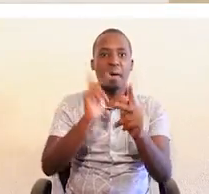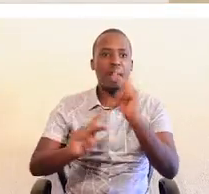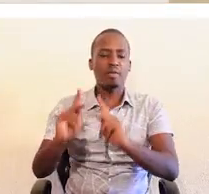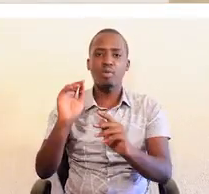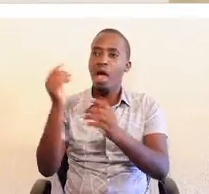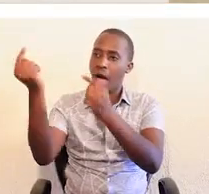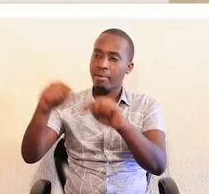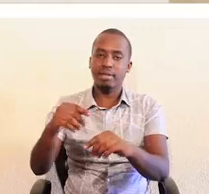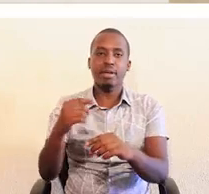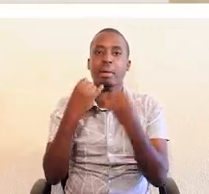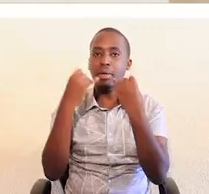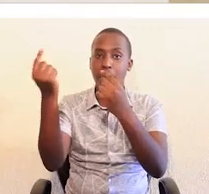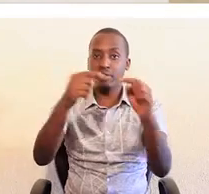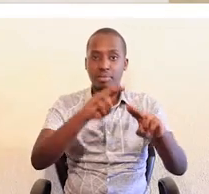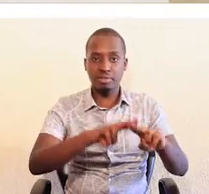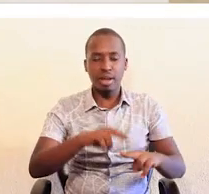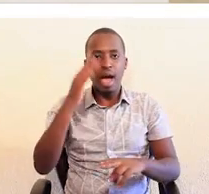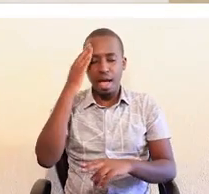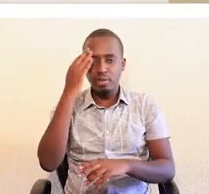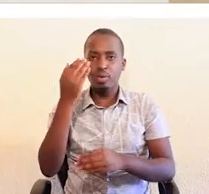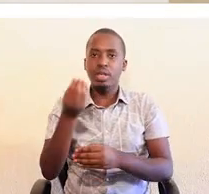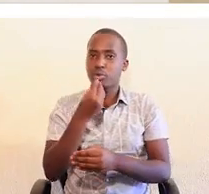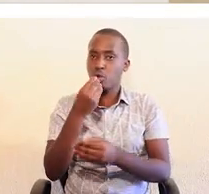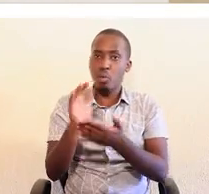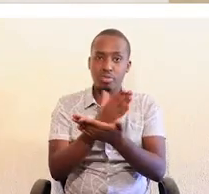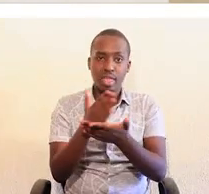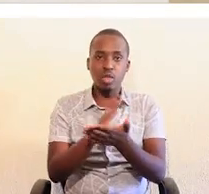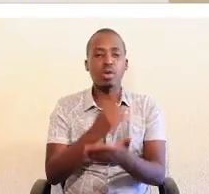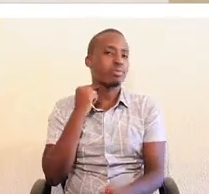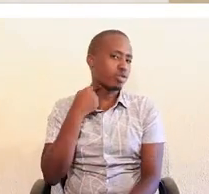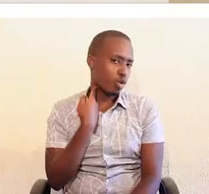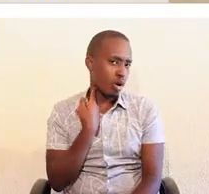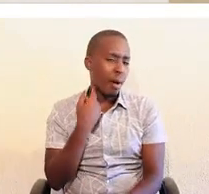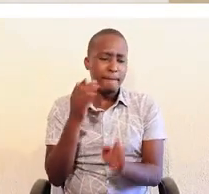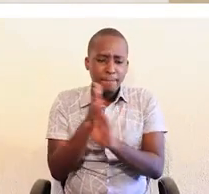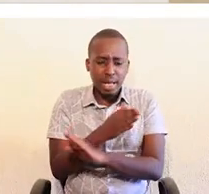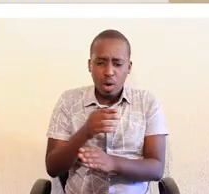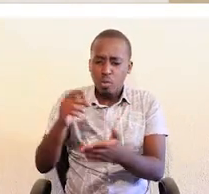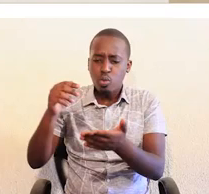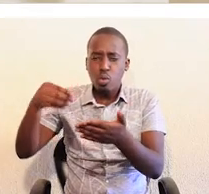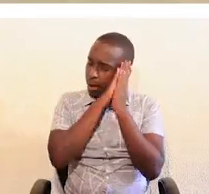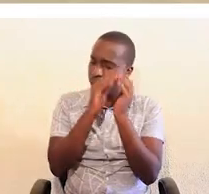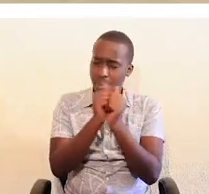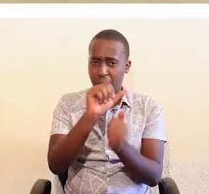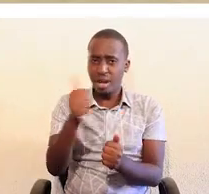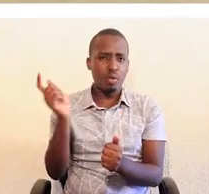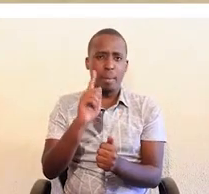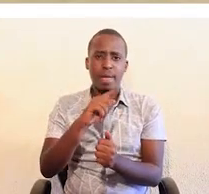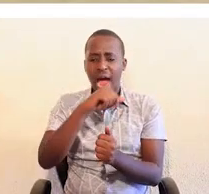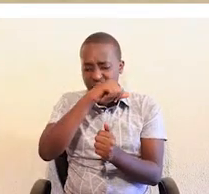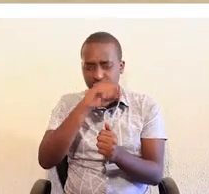kwakira abantu ngo nibaze bicare asigaye azi ko ibiryo bisangiwe biryoha ubundi ubu nta muntu wamukoreraga mu isahani